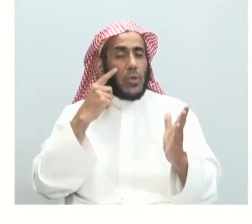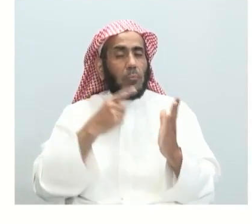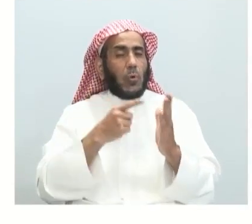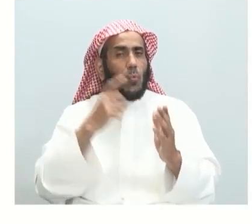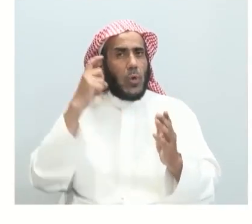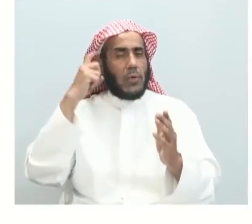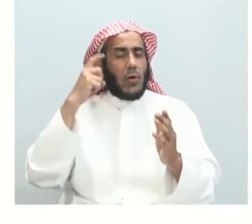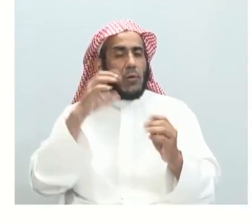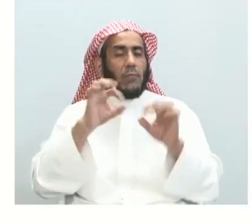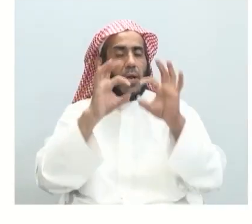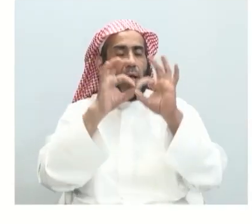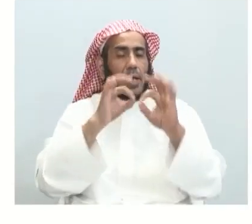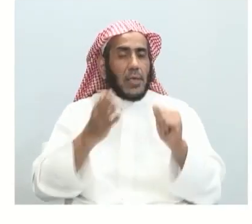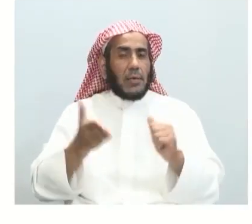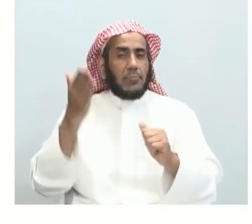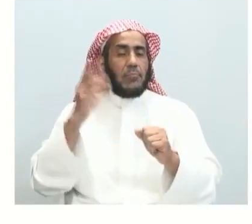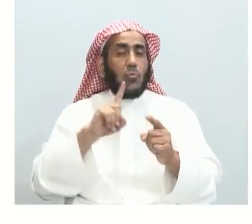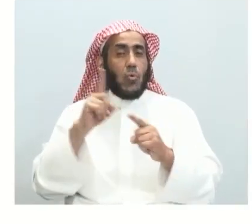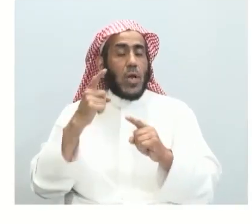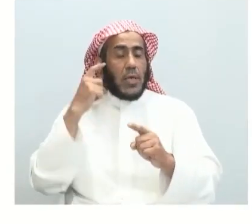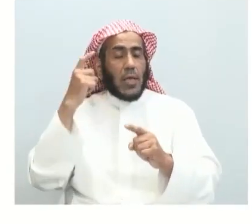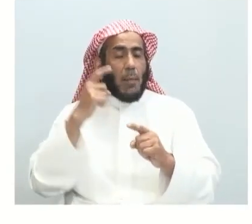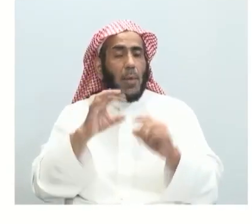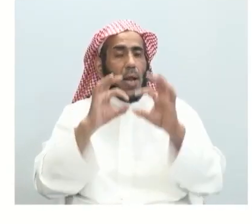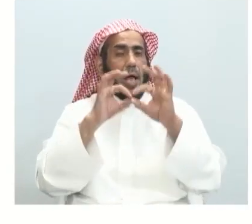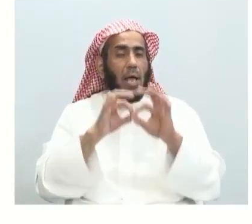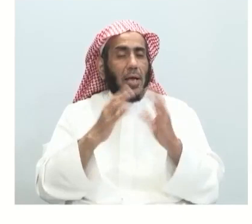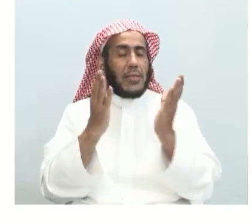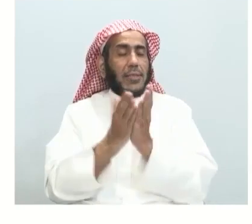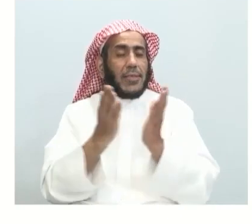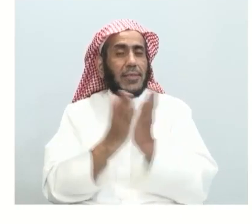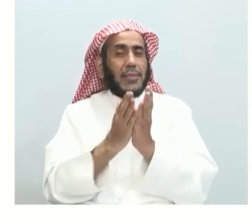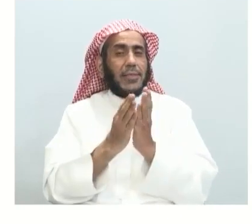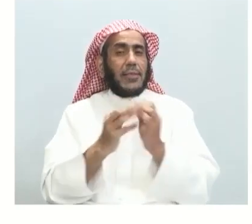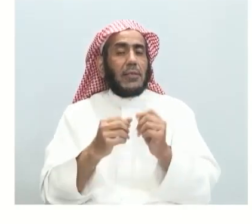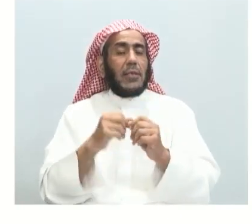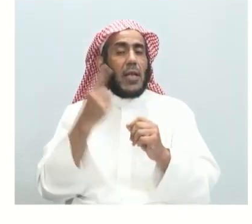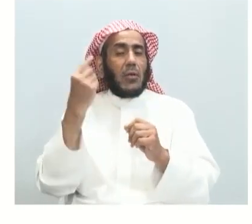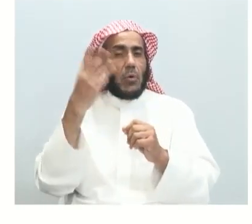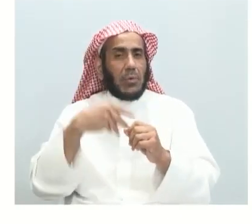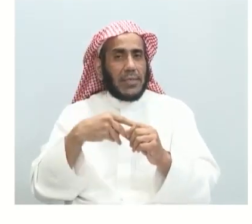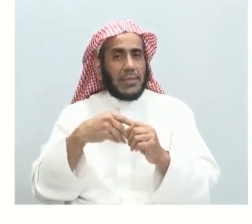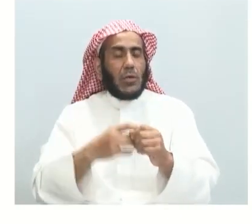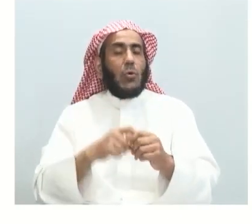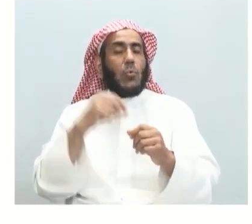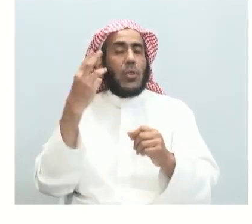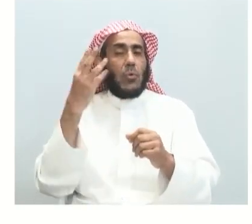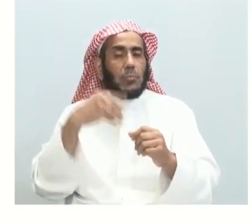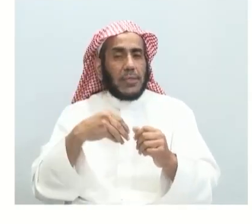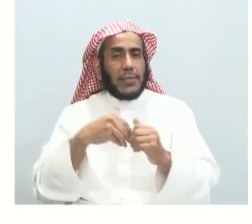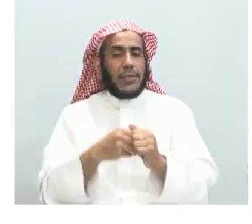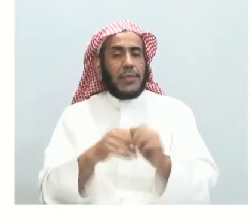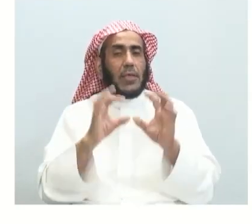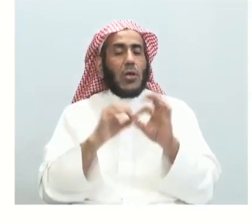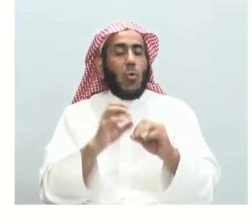وتفكر في الايات الكريمات هنا تامل ايات الدرس والايه الحادي 4 والثان